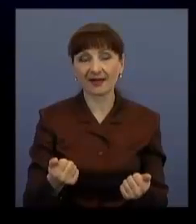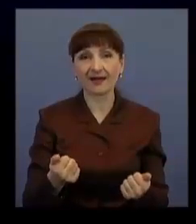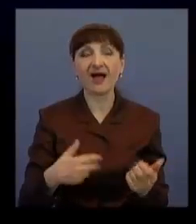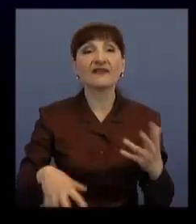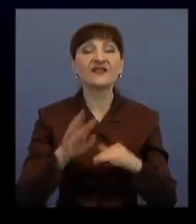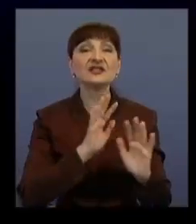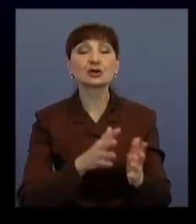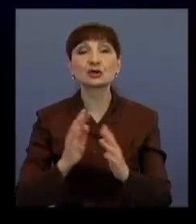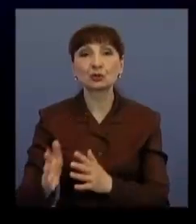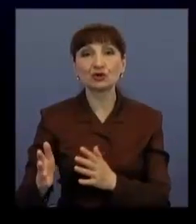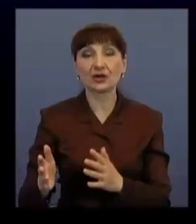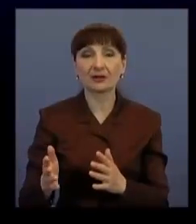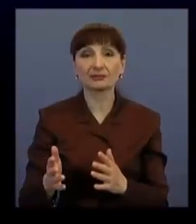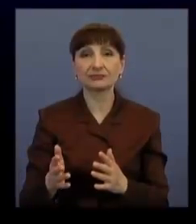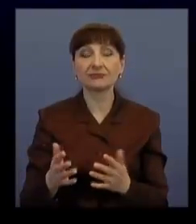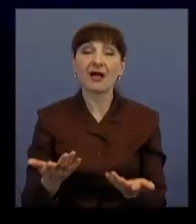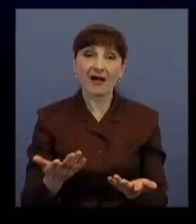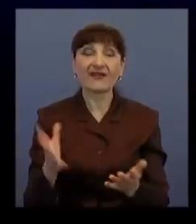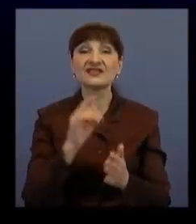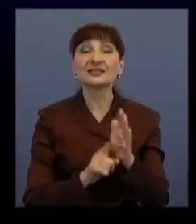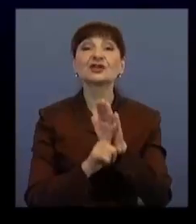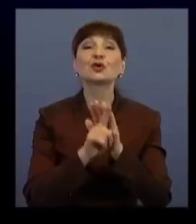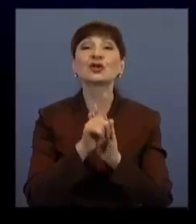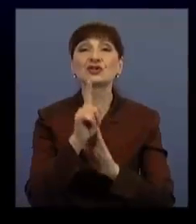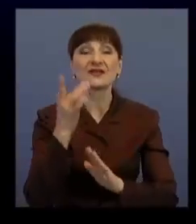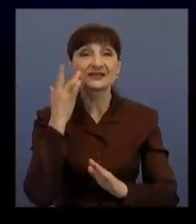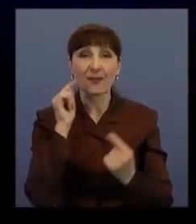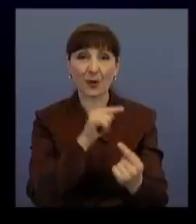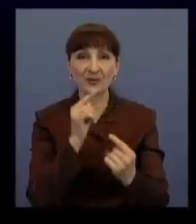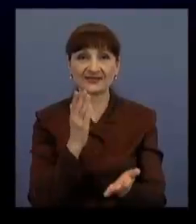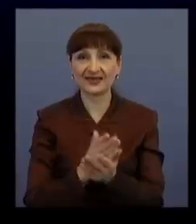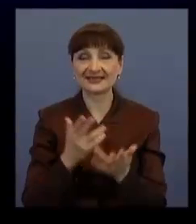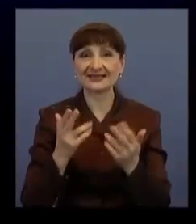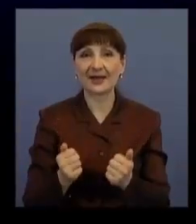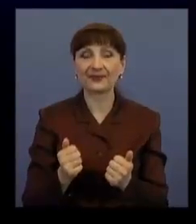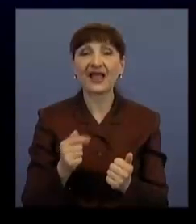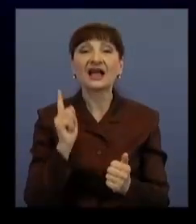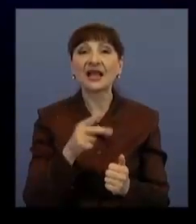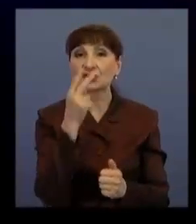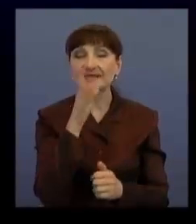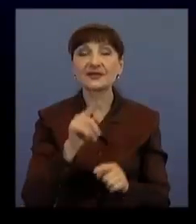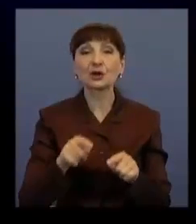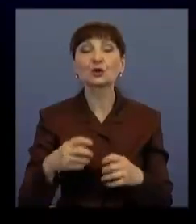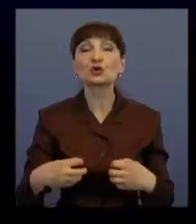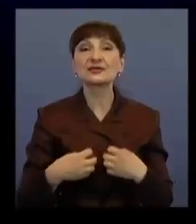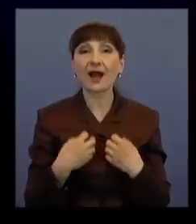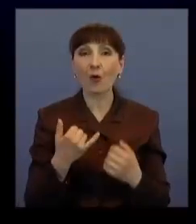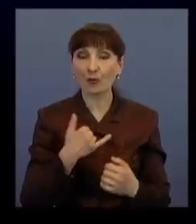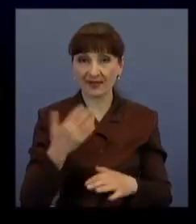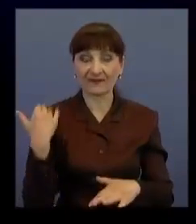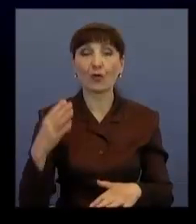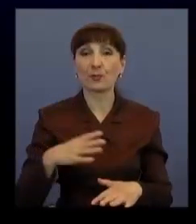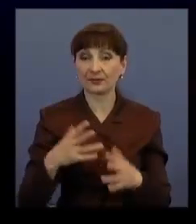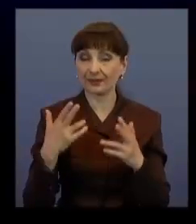случаях, во всех начинаниях бывают противники, да. Во всех случаях ну, бывают вот я противники. Хочу сказать, что даже несмотря на тот страх, который у меня когда-то